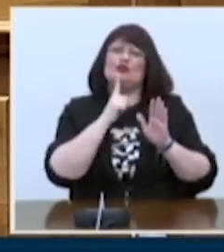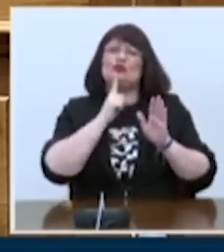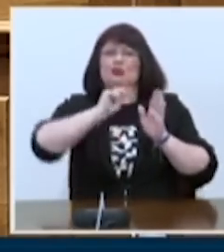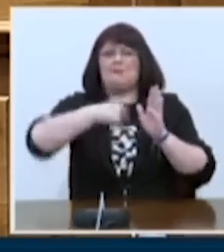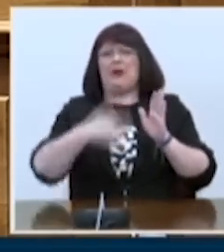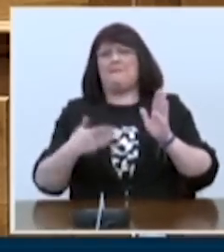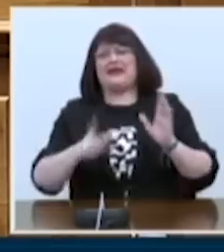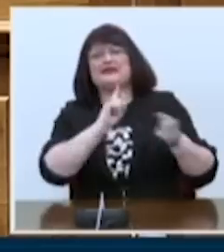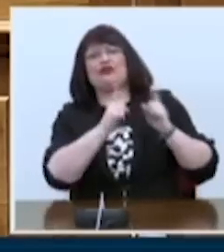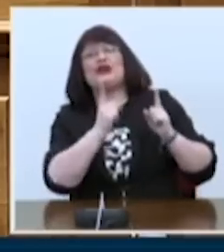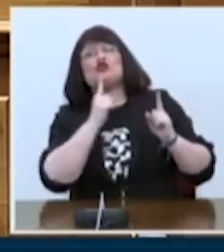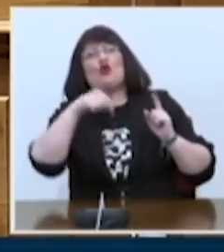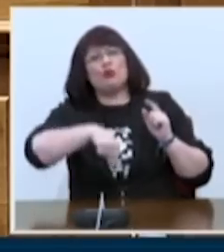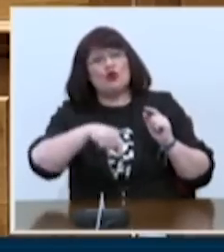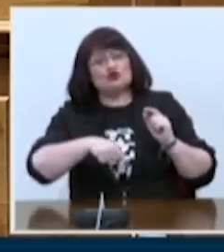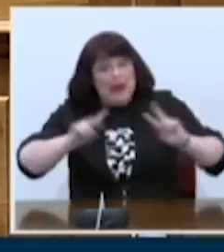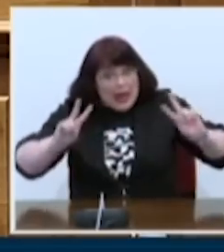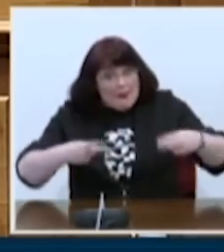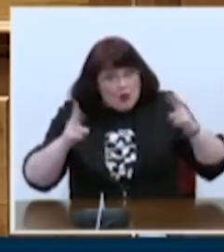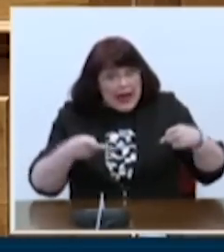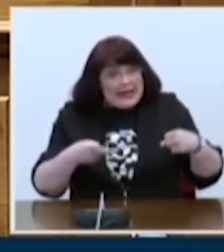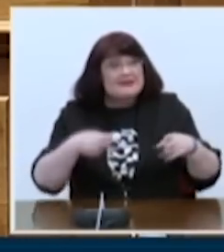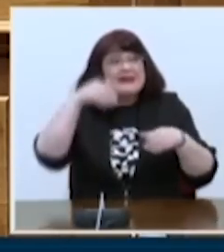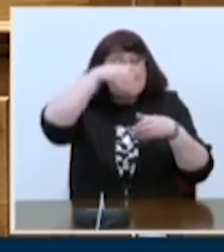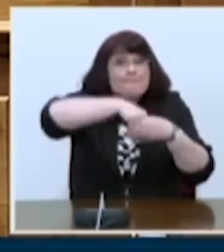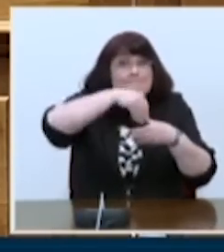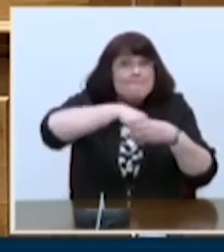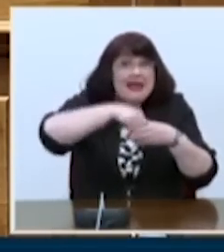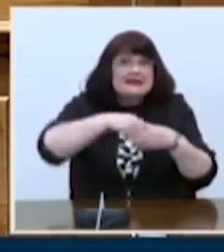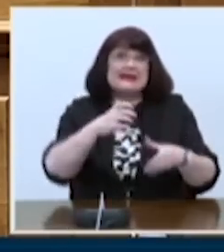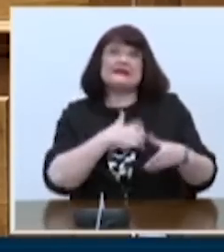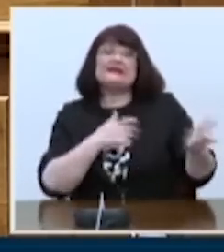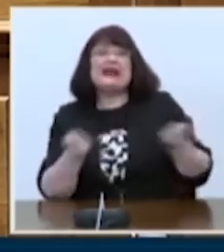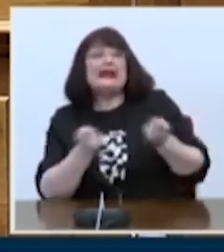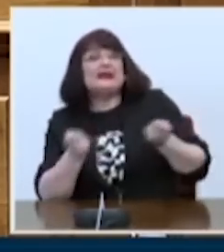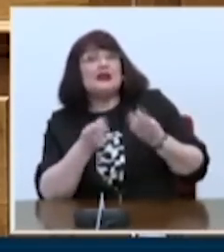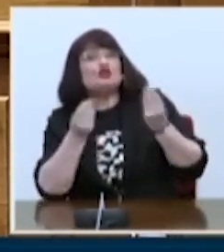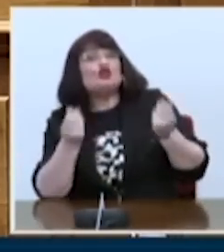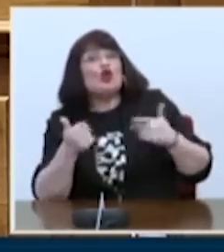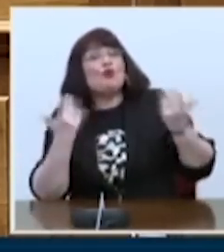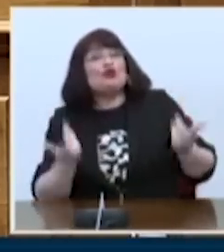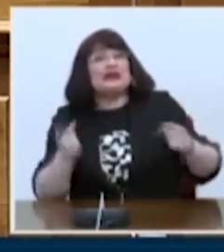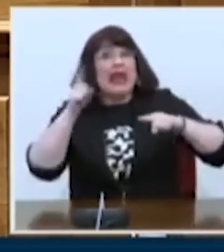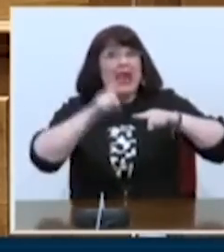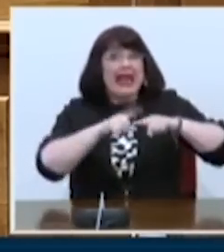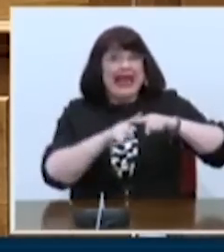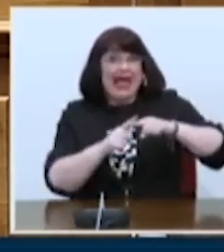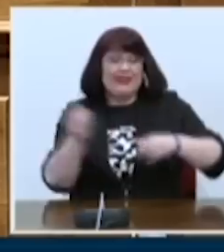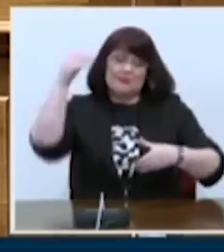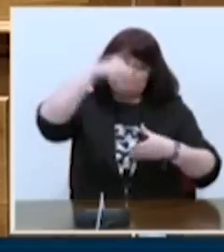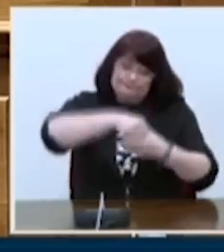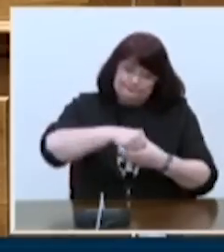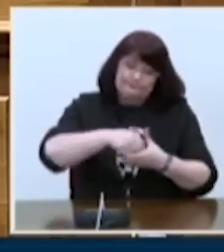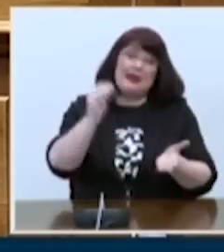φυσικά θα αποκαλυφθεί ο χαρακτήρας αυτής της στρατηγικής που εμπλέκει τη χώρα σε νέες,